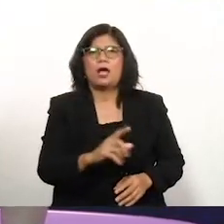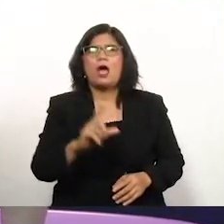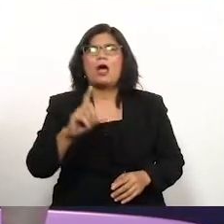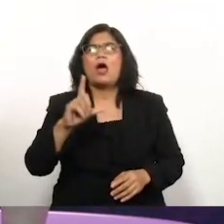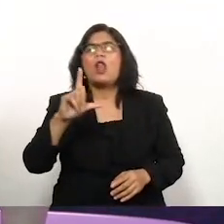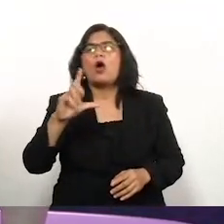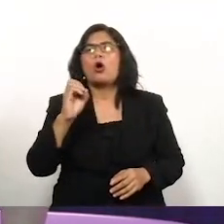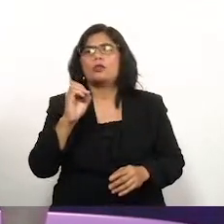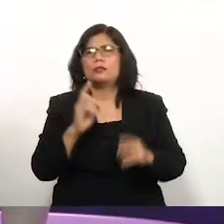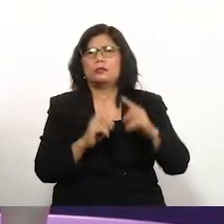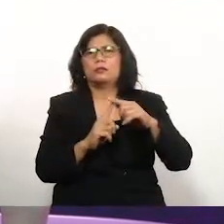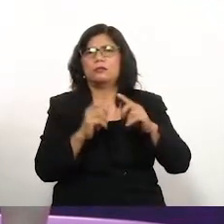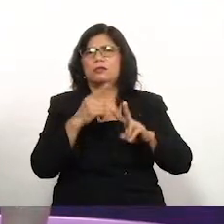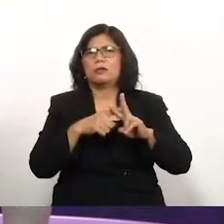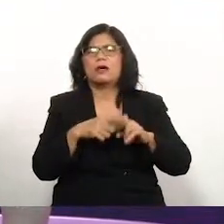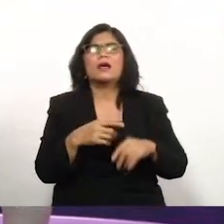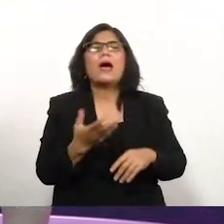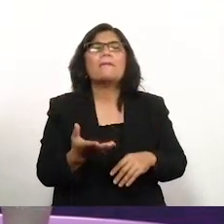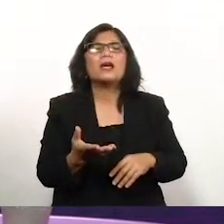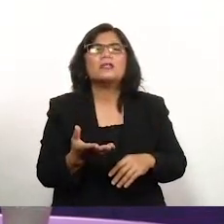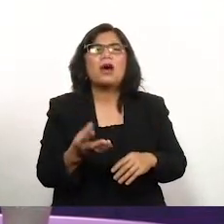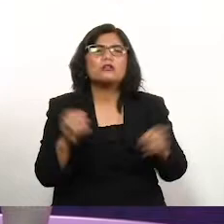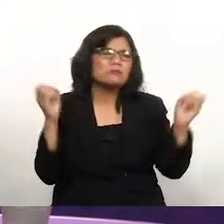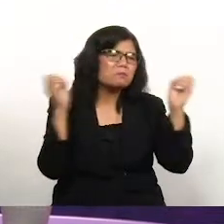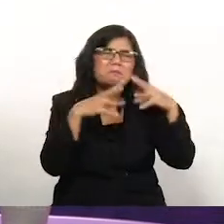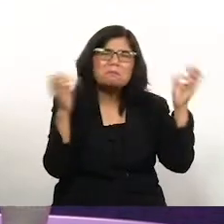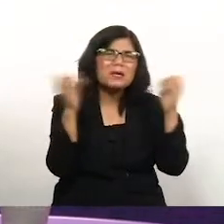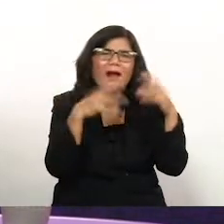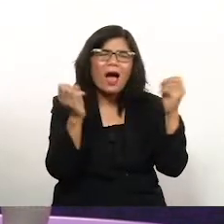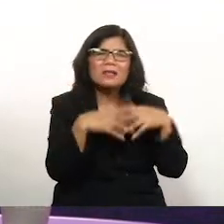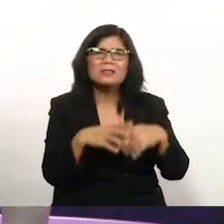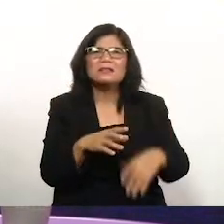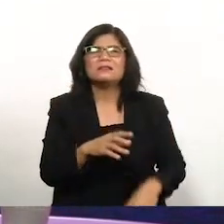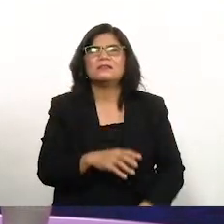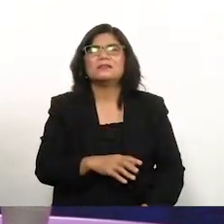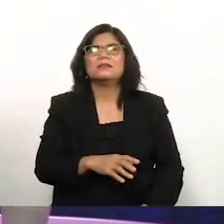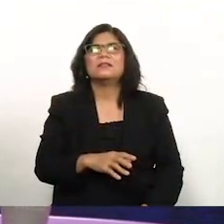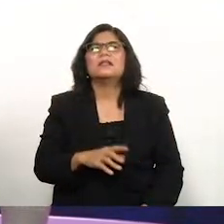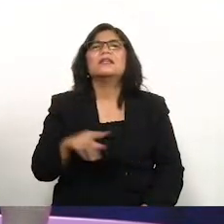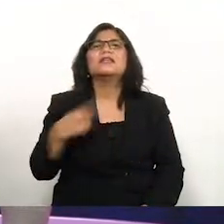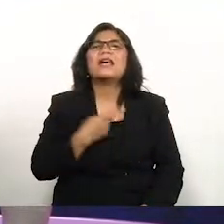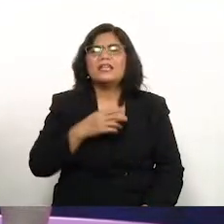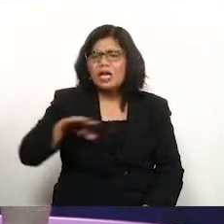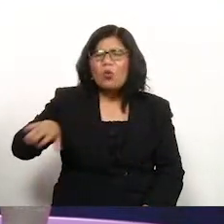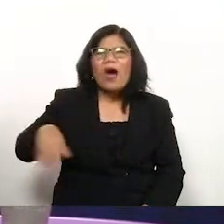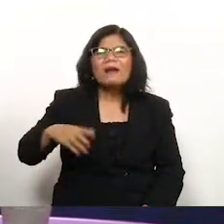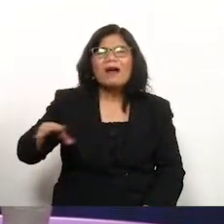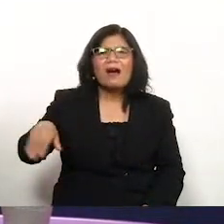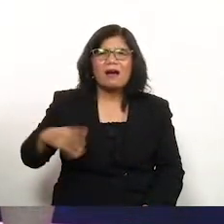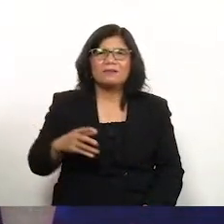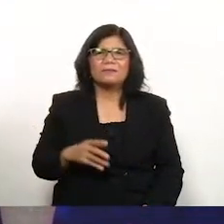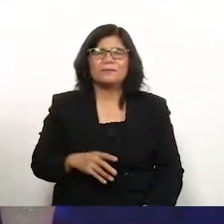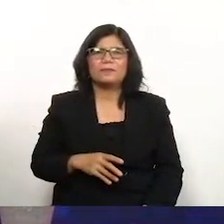laut dan dia bilang laut Hai Kenapa kita harus berkelahi Ayo kita di kerabat